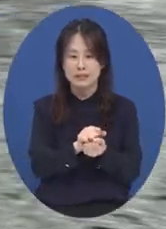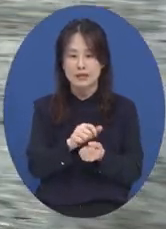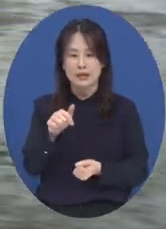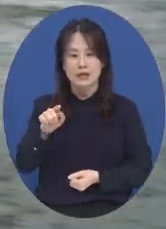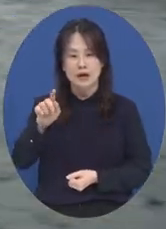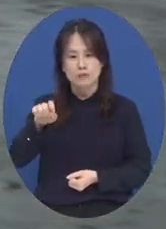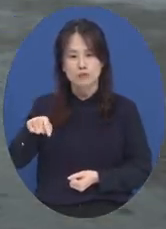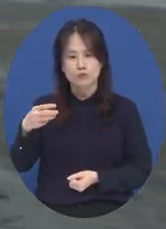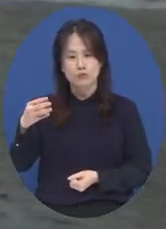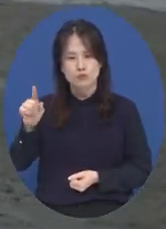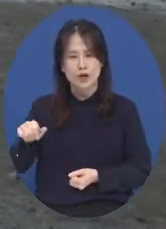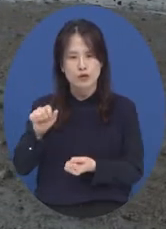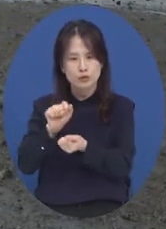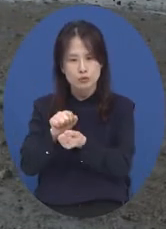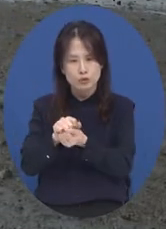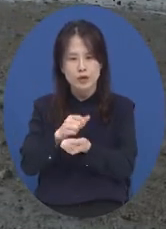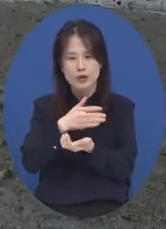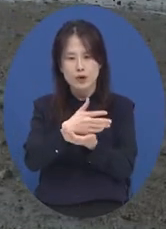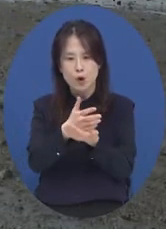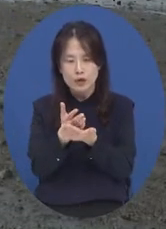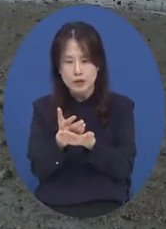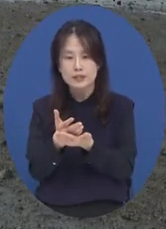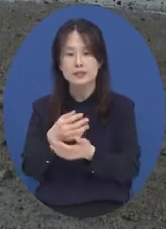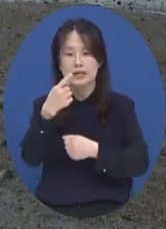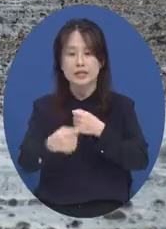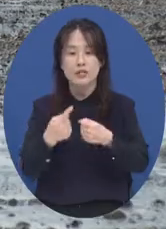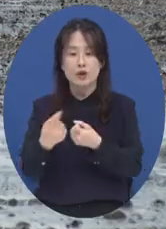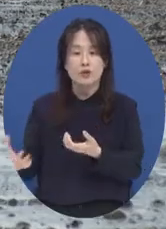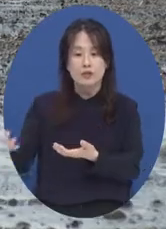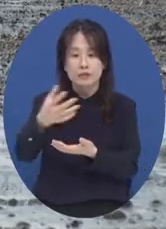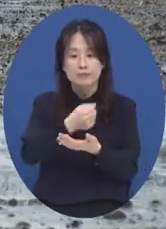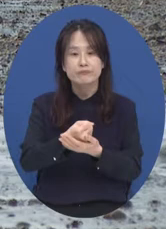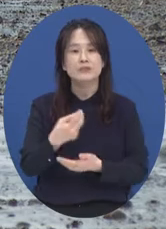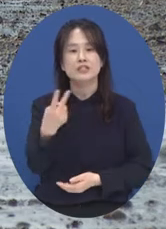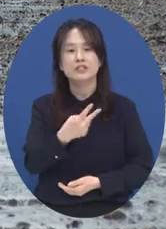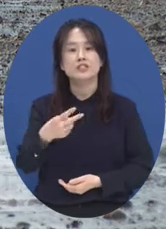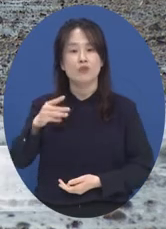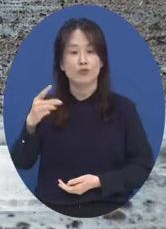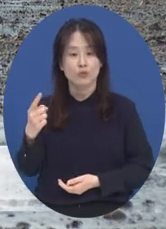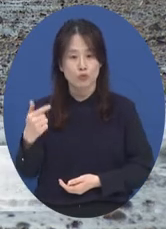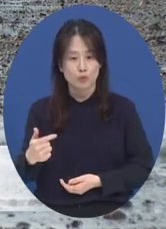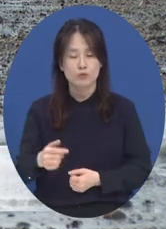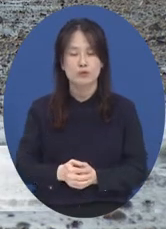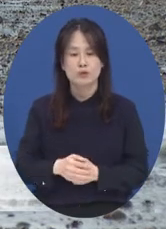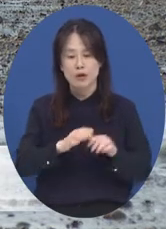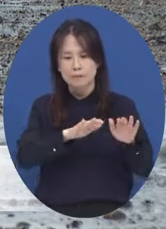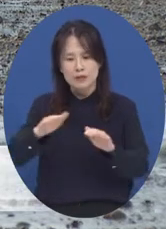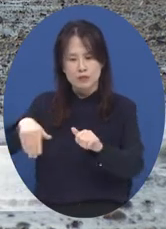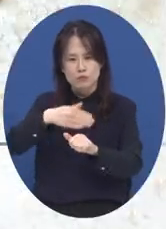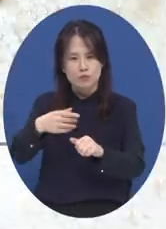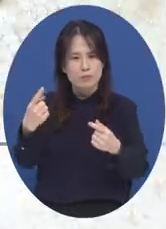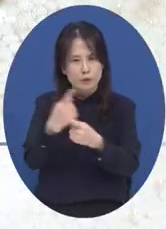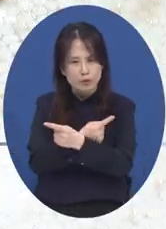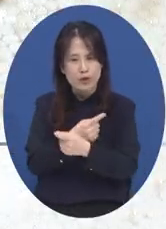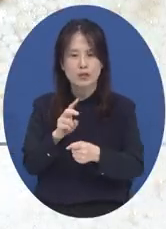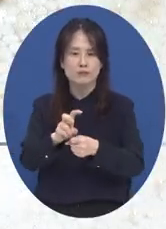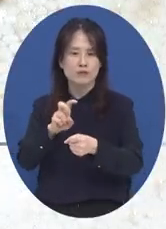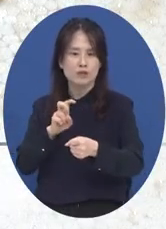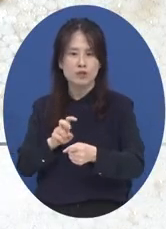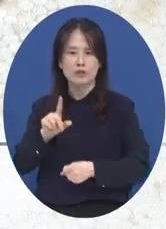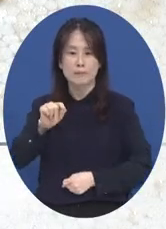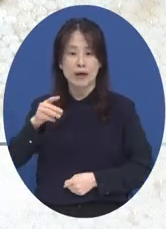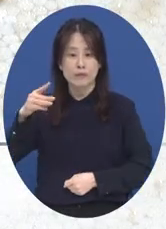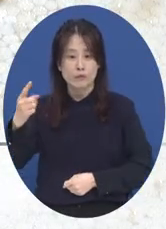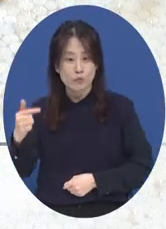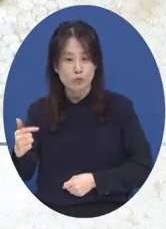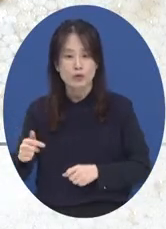바지락과 가무락 조개를 비롯한 경기도 폐류 연간 생산량은 약 2천여 톤. 갯벌 환경이 변하면서 20년 전 만